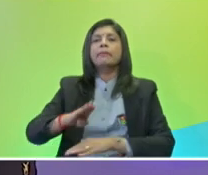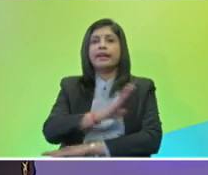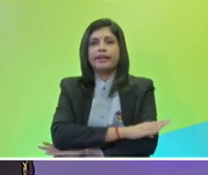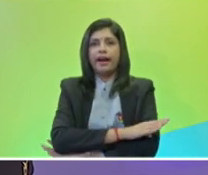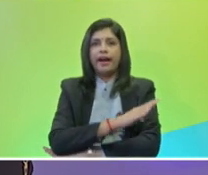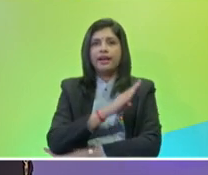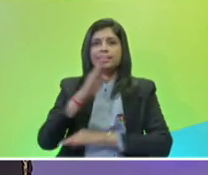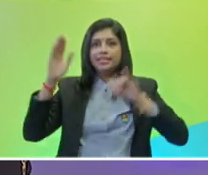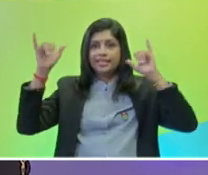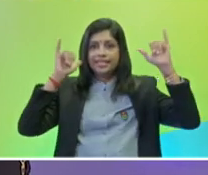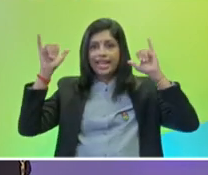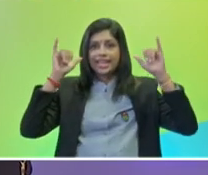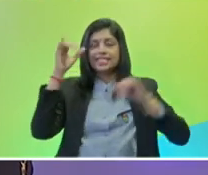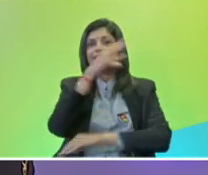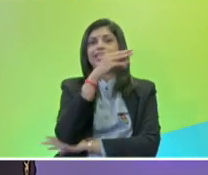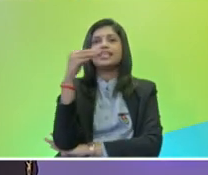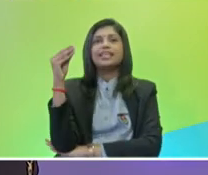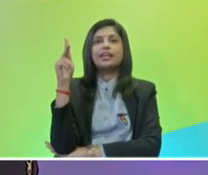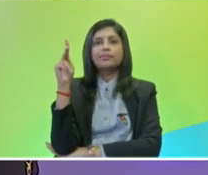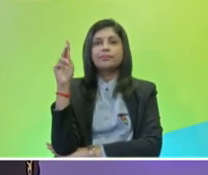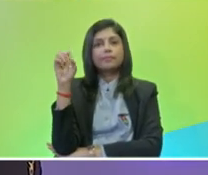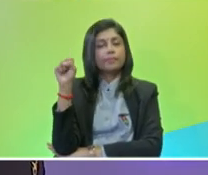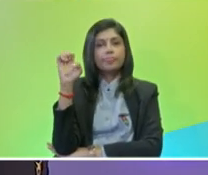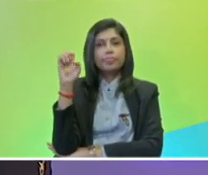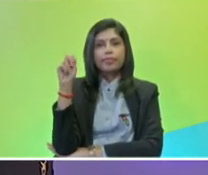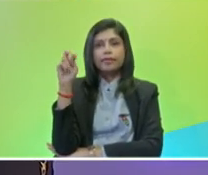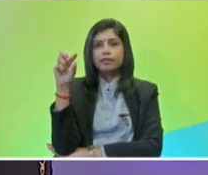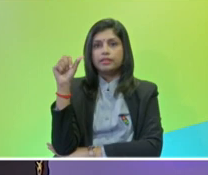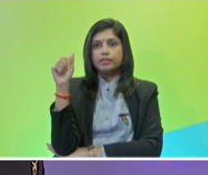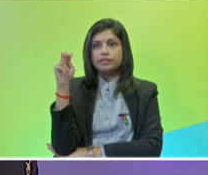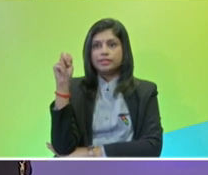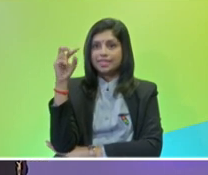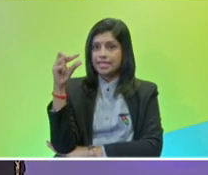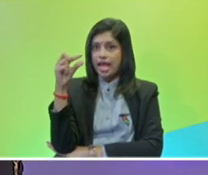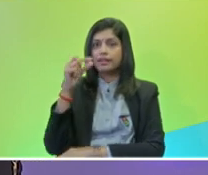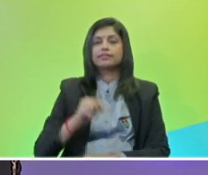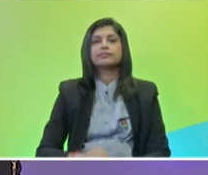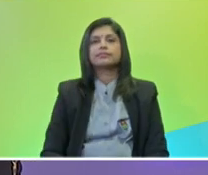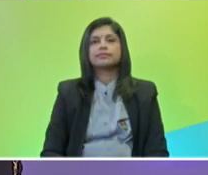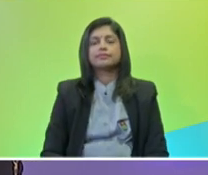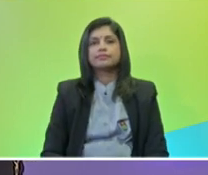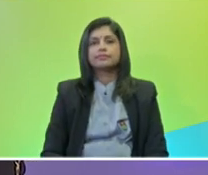kecegasan satu kelompok dulu bidang kemahiran baru